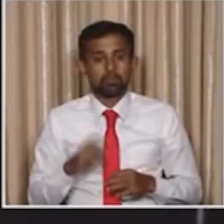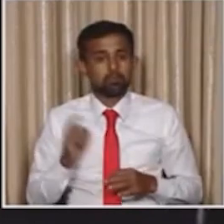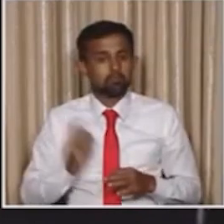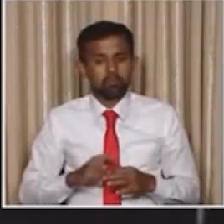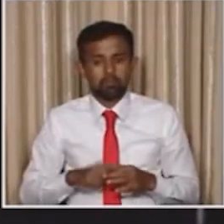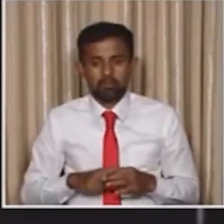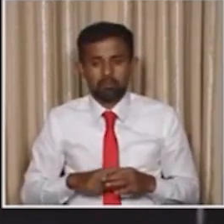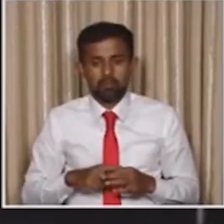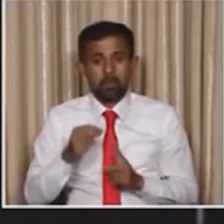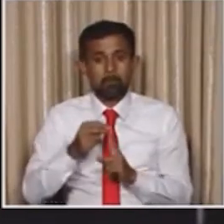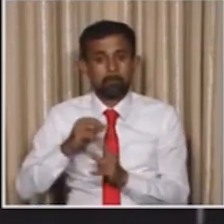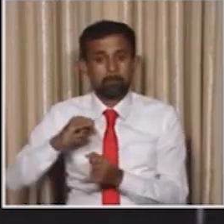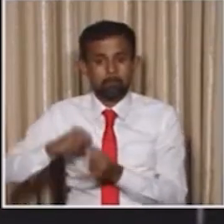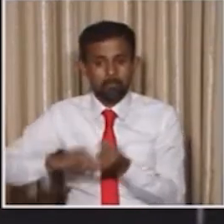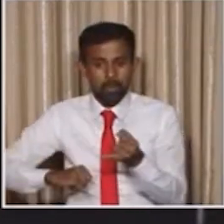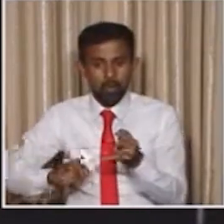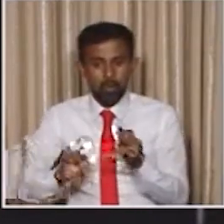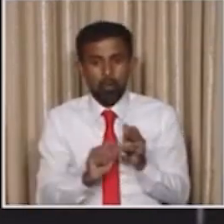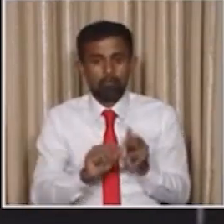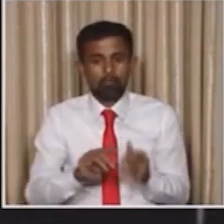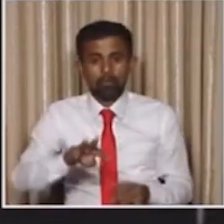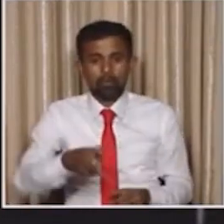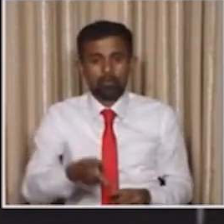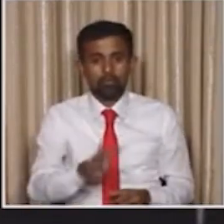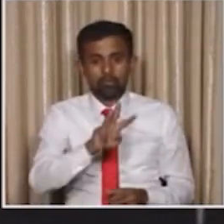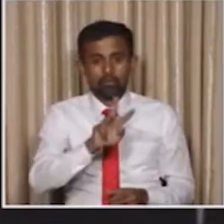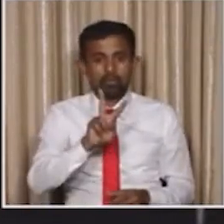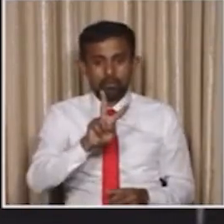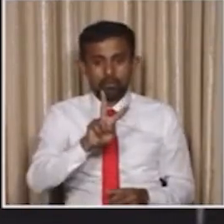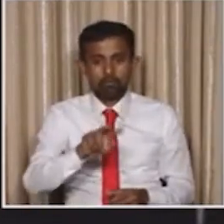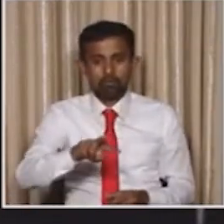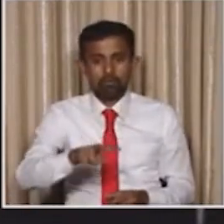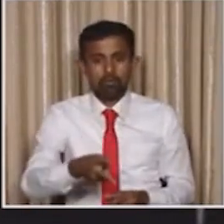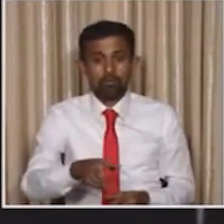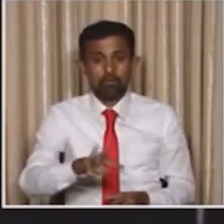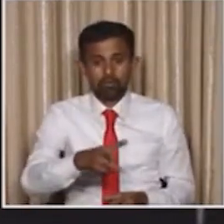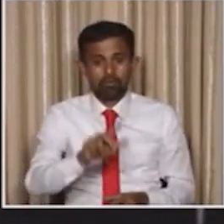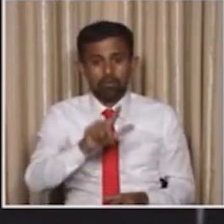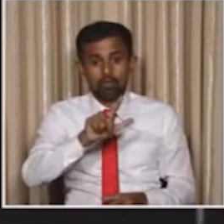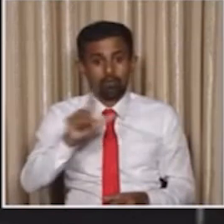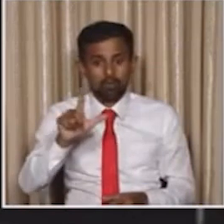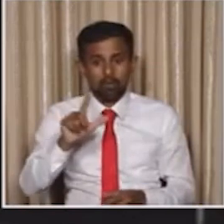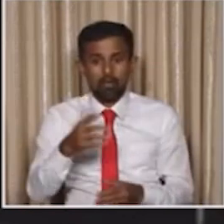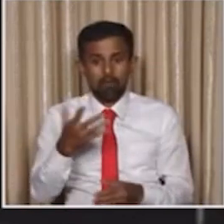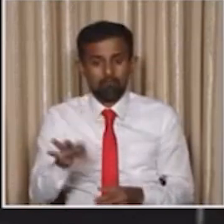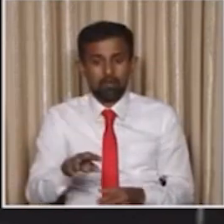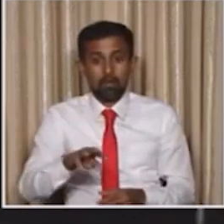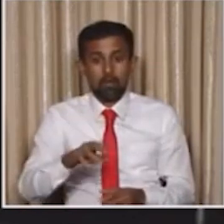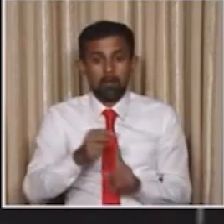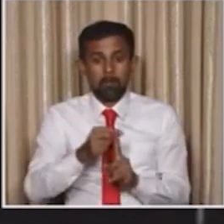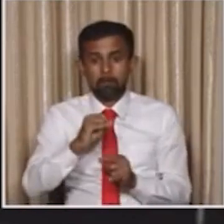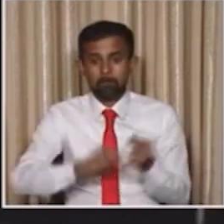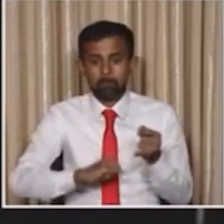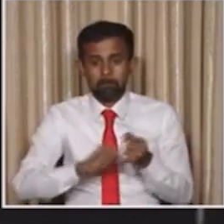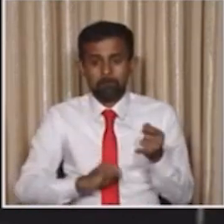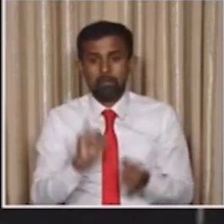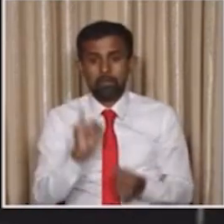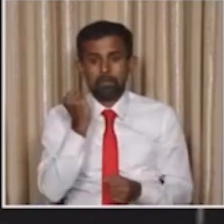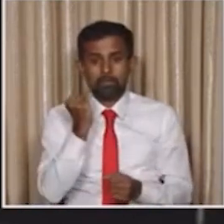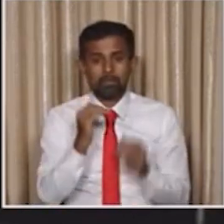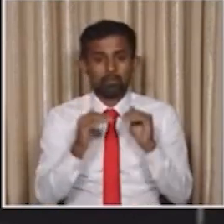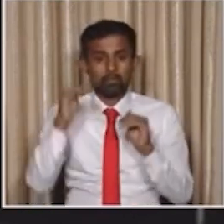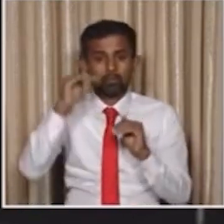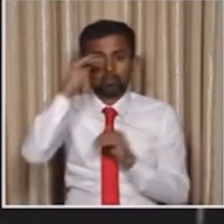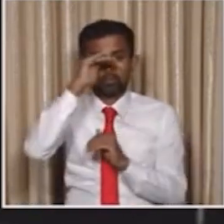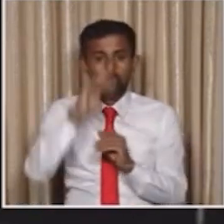ප්‍රශ්නයක්. ප්‍රාදේශීය ලේකම් කාර්යාල 332 අපි 377ක් කළා තිබෙනවා. ප්‍රාදේශීය ලේකම් කාර්යාල නිලධාරීන්ගේ උසස්